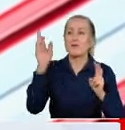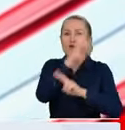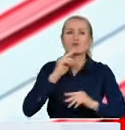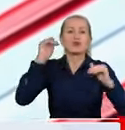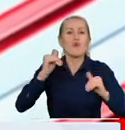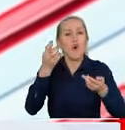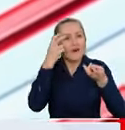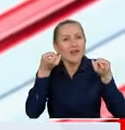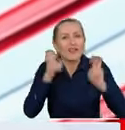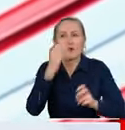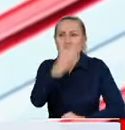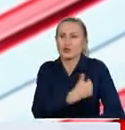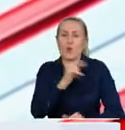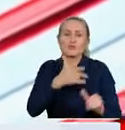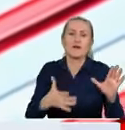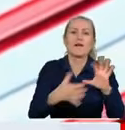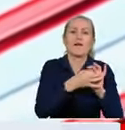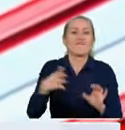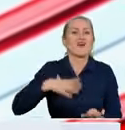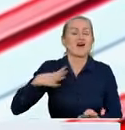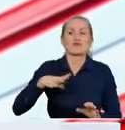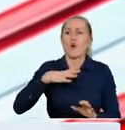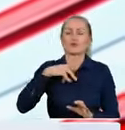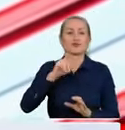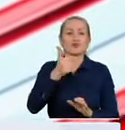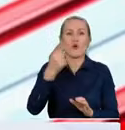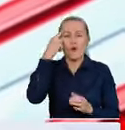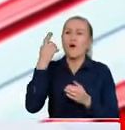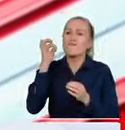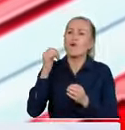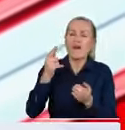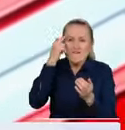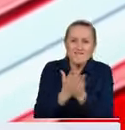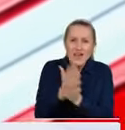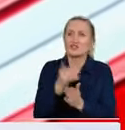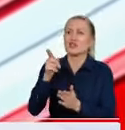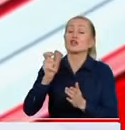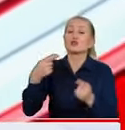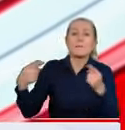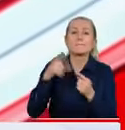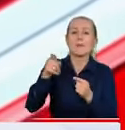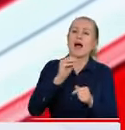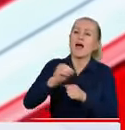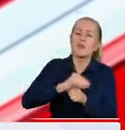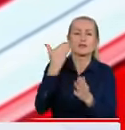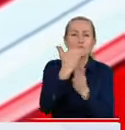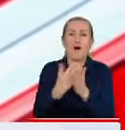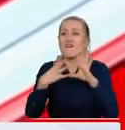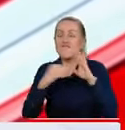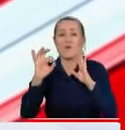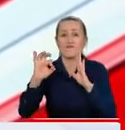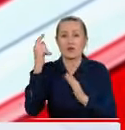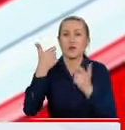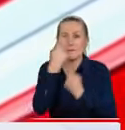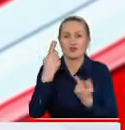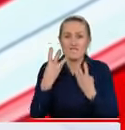są związane z tym systemem wartości, które wyznają, mają taki program pedagogiczny, jaki uważają za najwłaściwszy dla swoich dzieci, a nie byli skazani tylko na